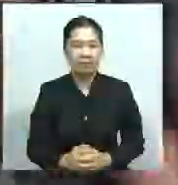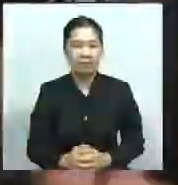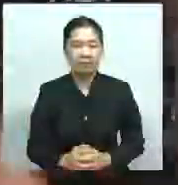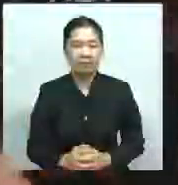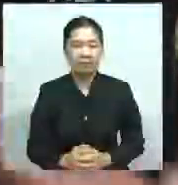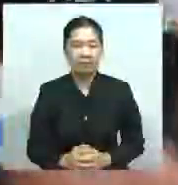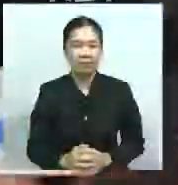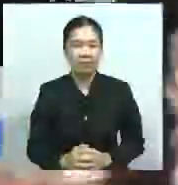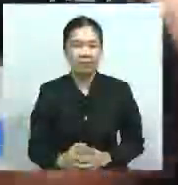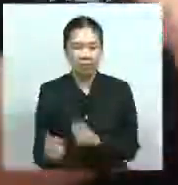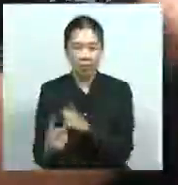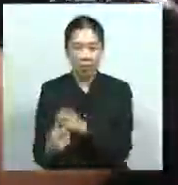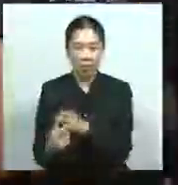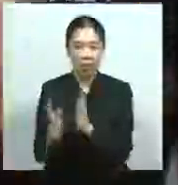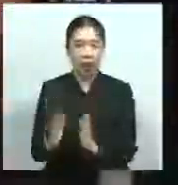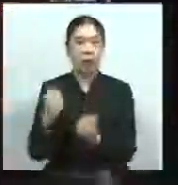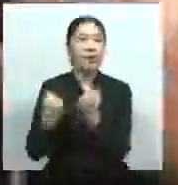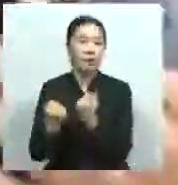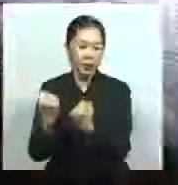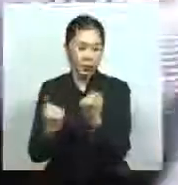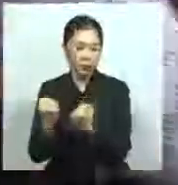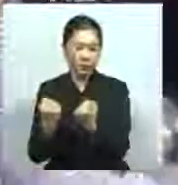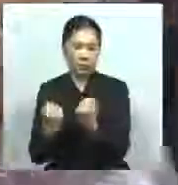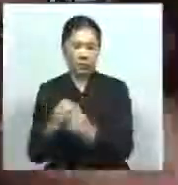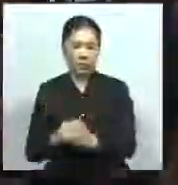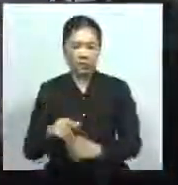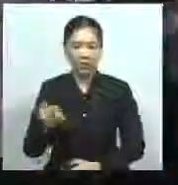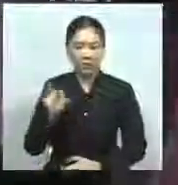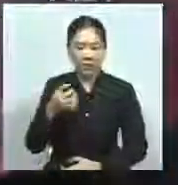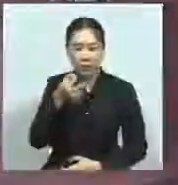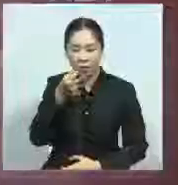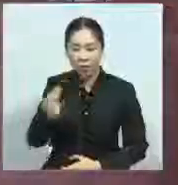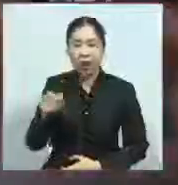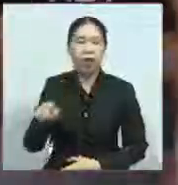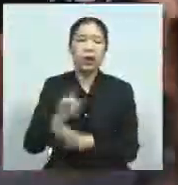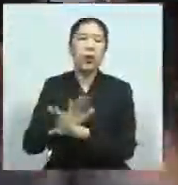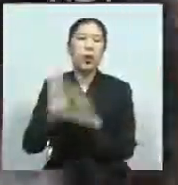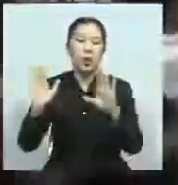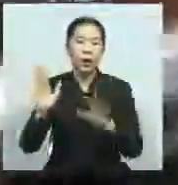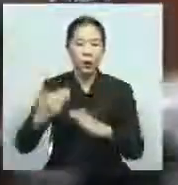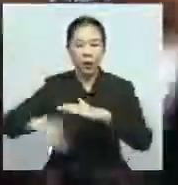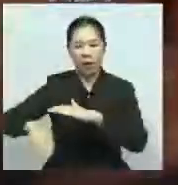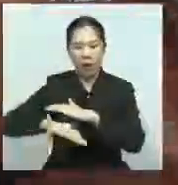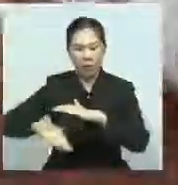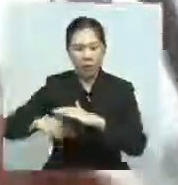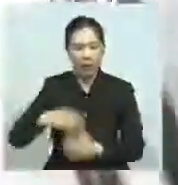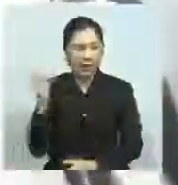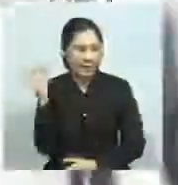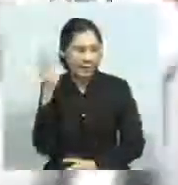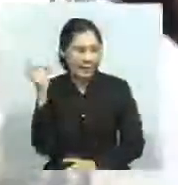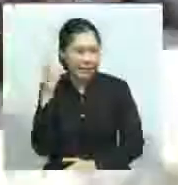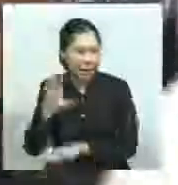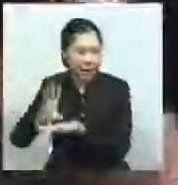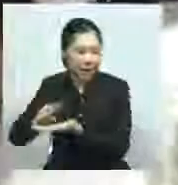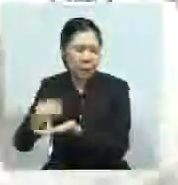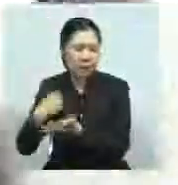ส่วนจำเลยที่2นายยงคนขับรถของนายเปรมชัยศาลพิพากษายกฟ้องแม้ว่าจะมีหลักฐานเป็นคลิปเสียงสนทนาความยาวกว่า